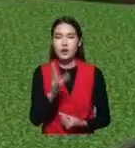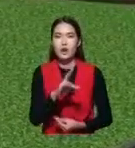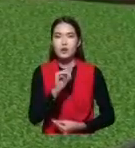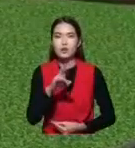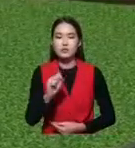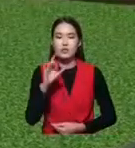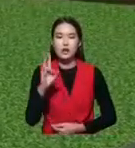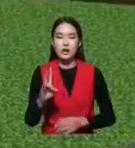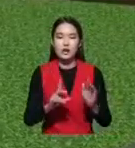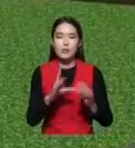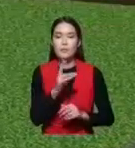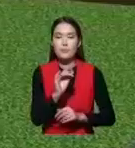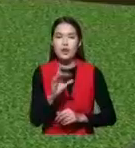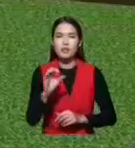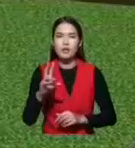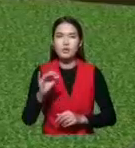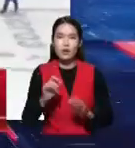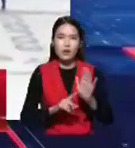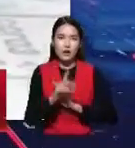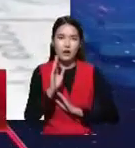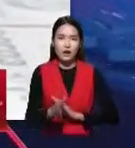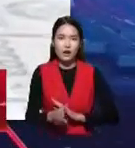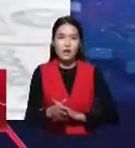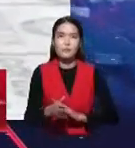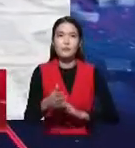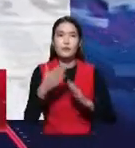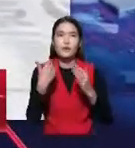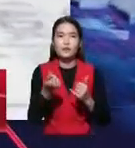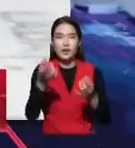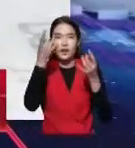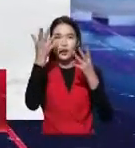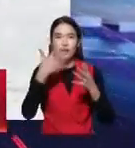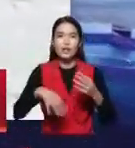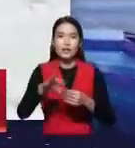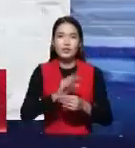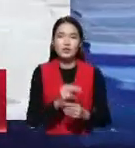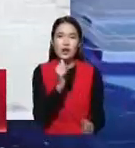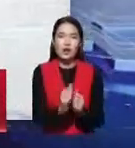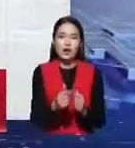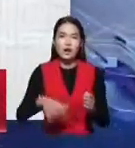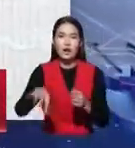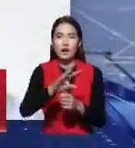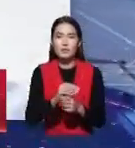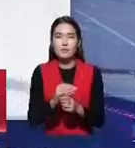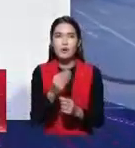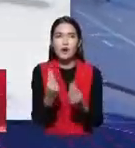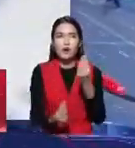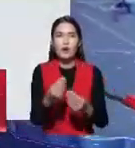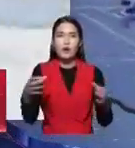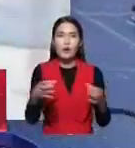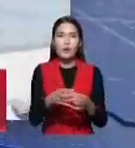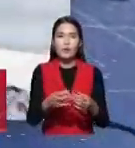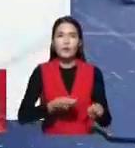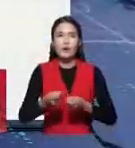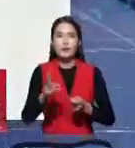Бек Садуақас, біз бастаймыз. Құрлықтық хоккей лигасының матчында астаналық Барыс Витязьпен ойнады. Ойынның басталуына